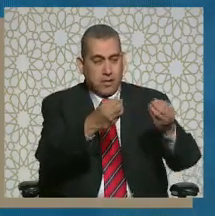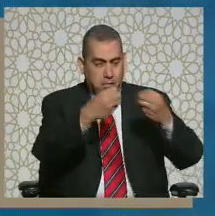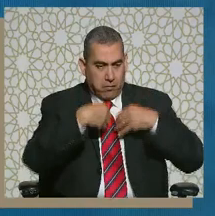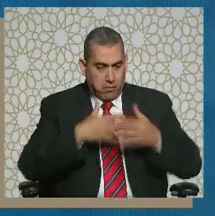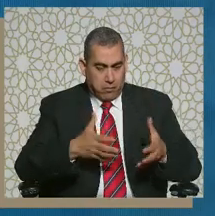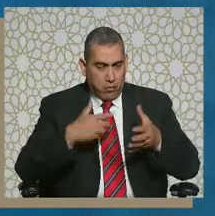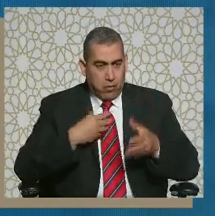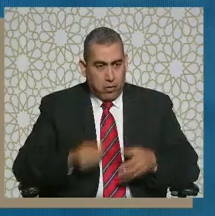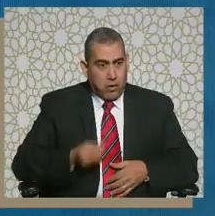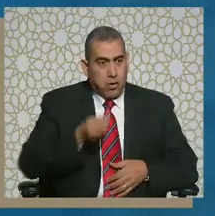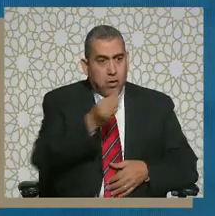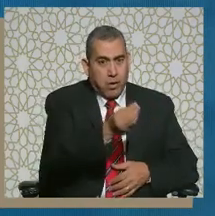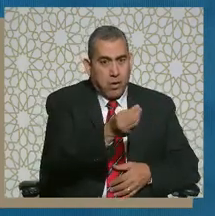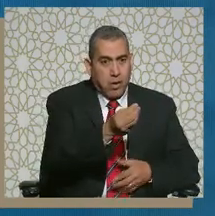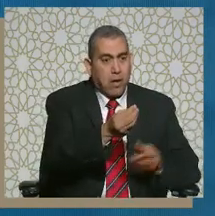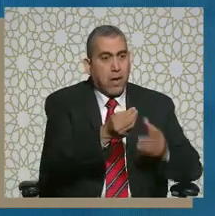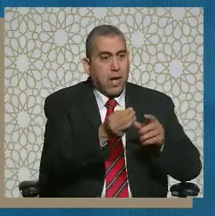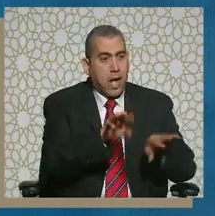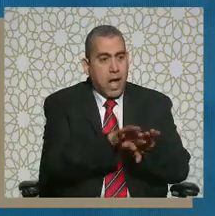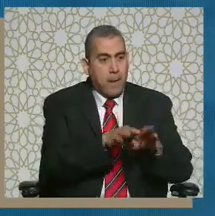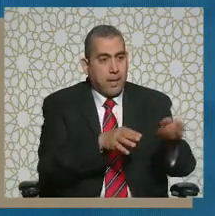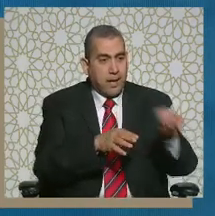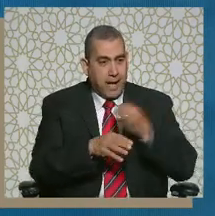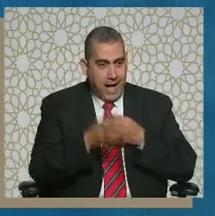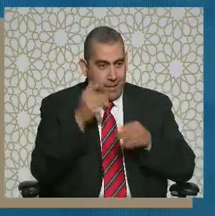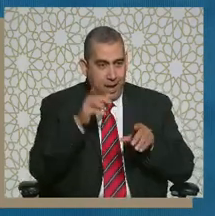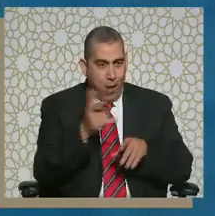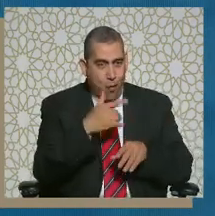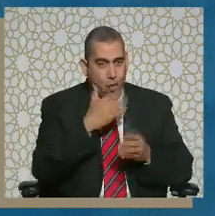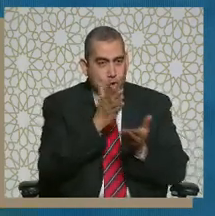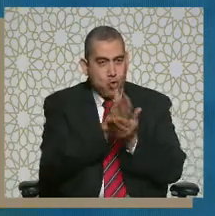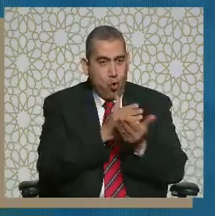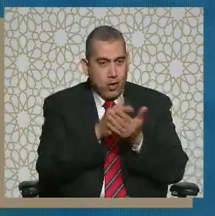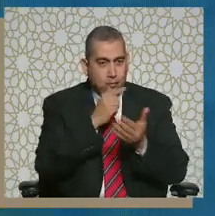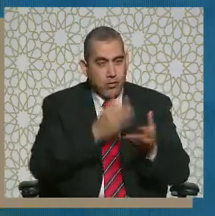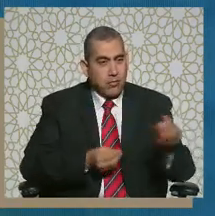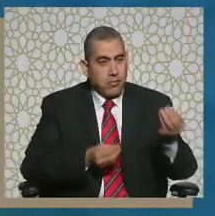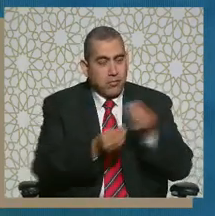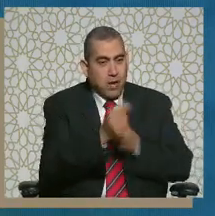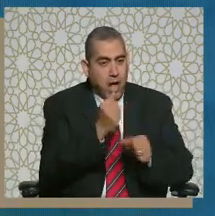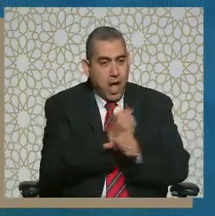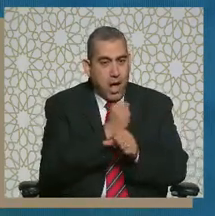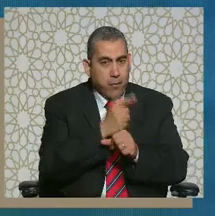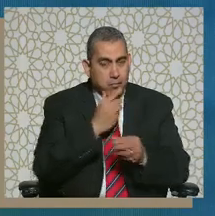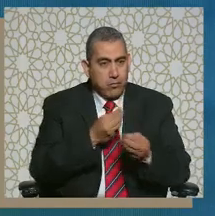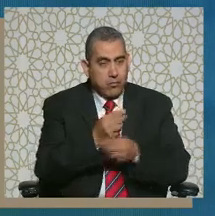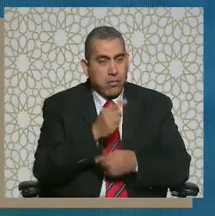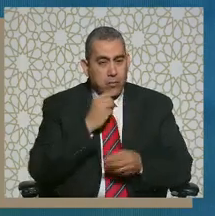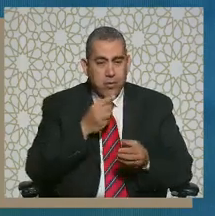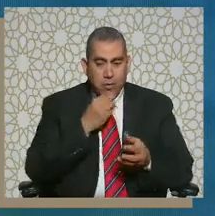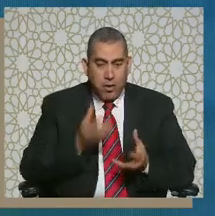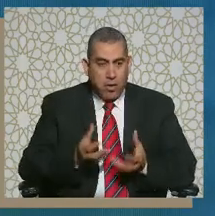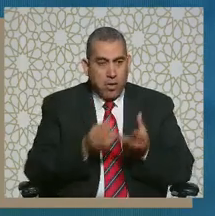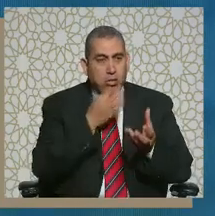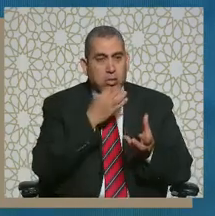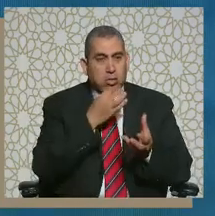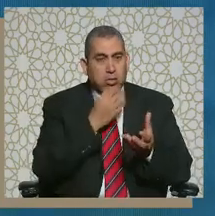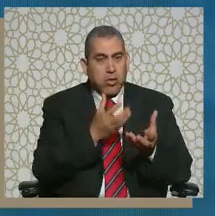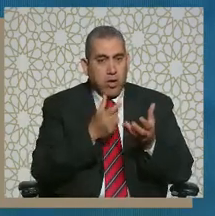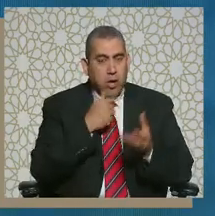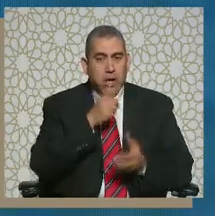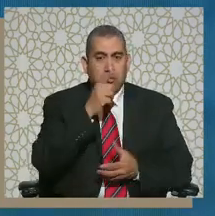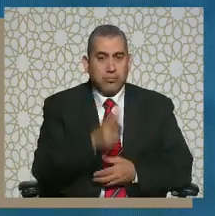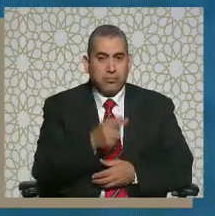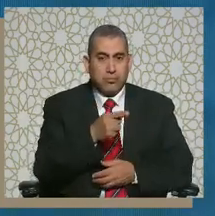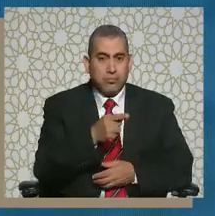هم ما بيشترو لان هم عارفين ان هم مع ما عملوا من طاعات فبضع قليله عشان كده قالوا